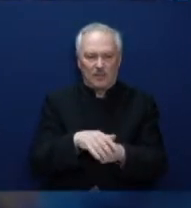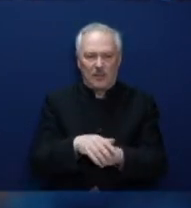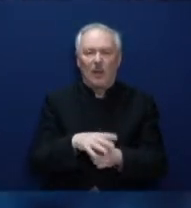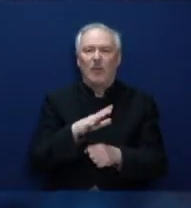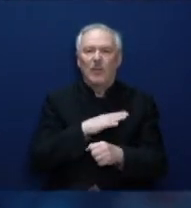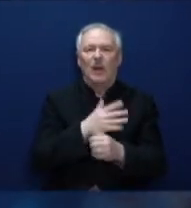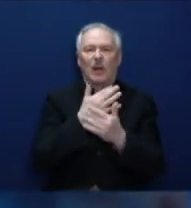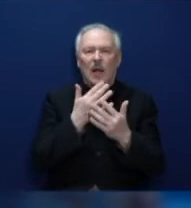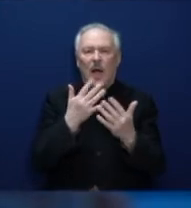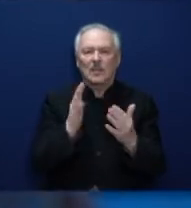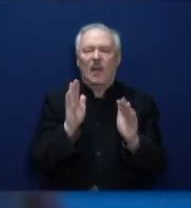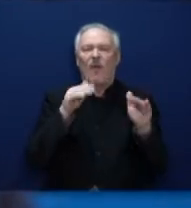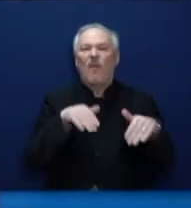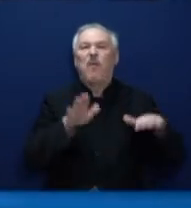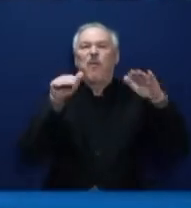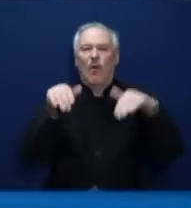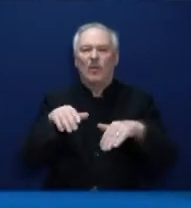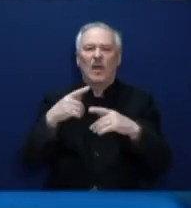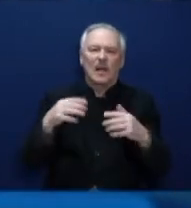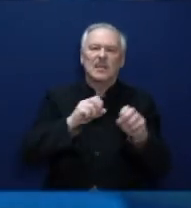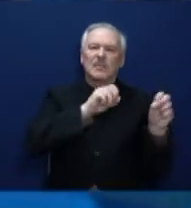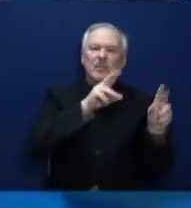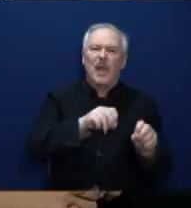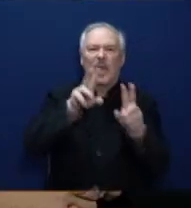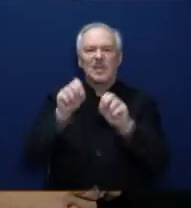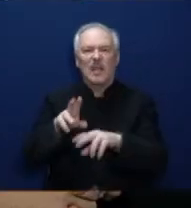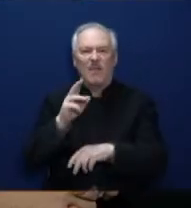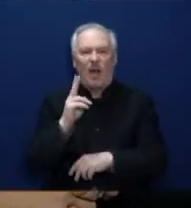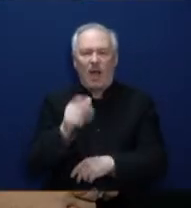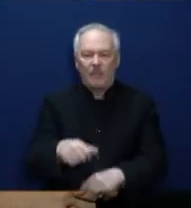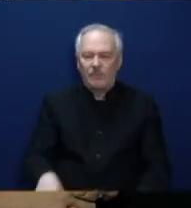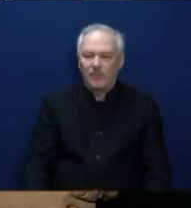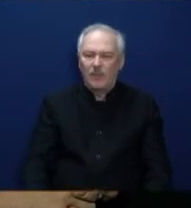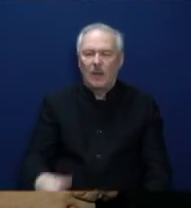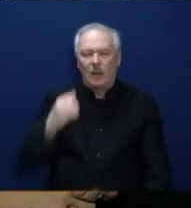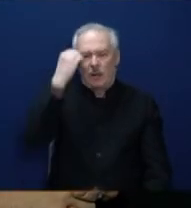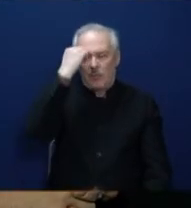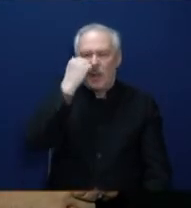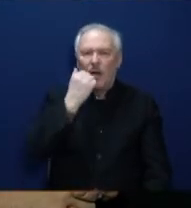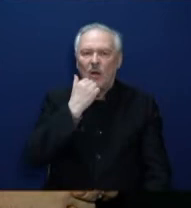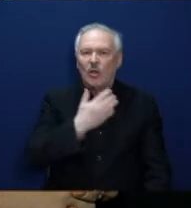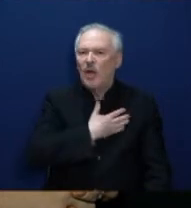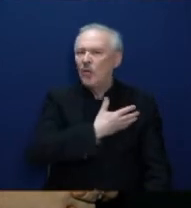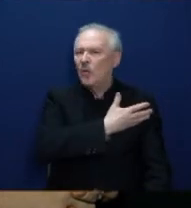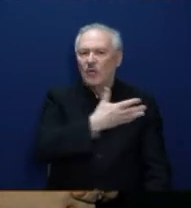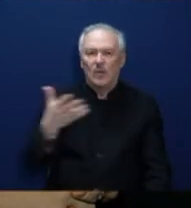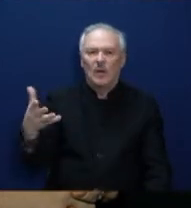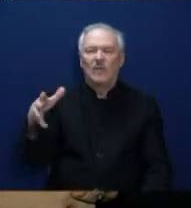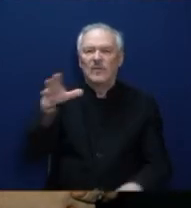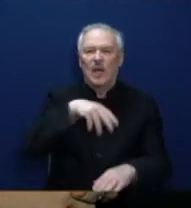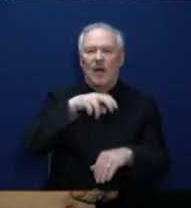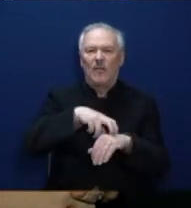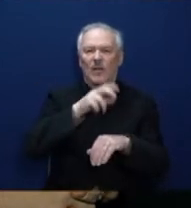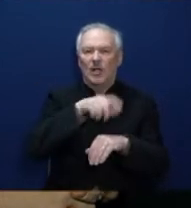были разные, разные волны, разная специфика. Хочу поблагодарить всех врачей, которые